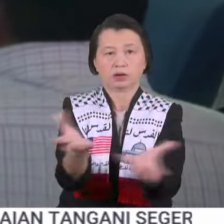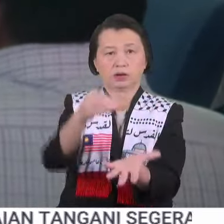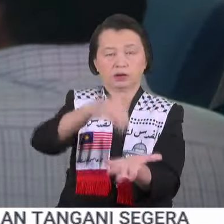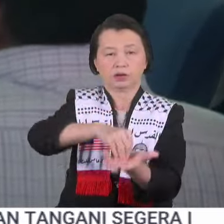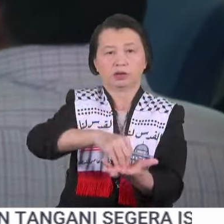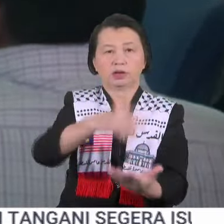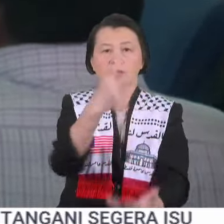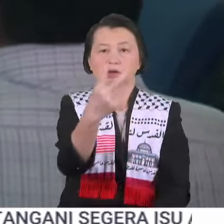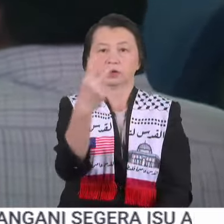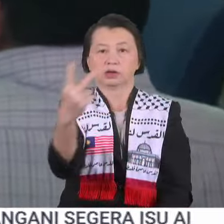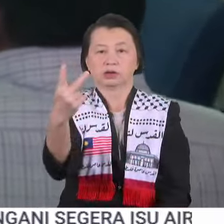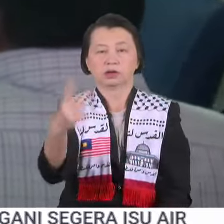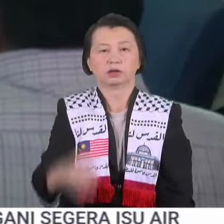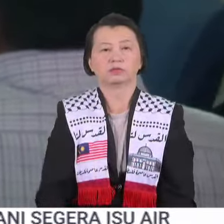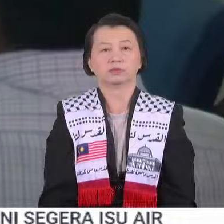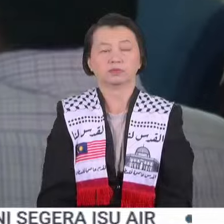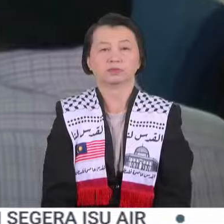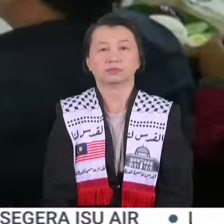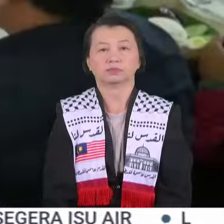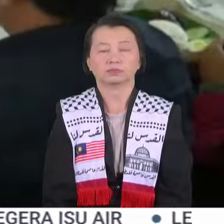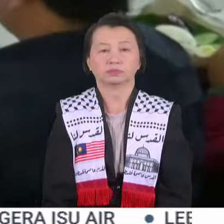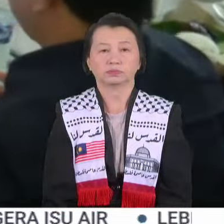Kinabalu.